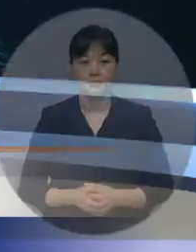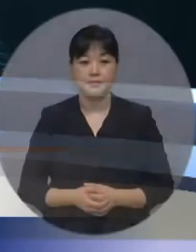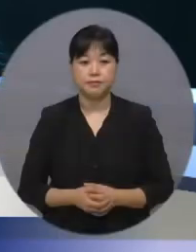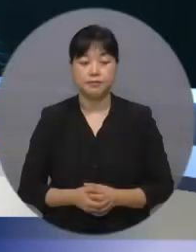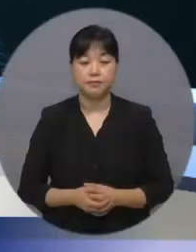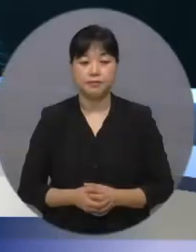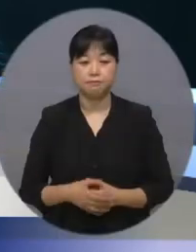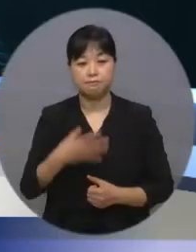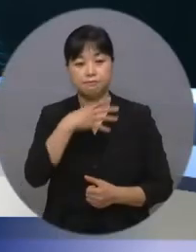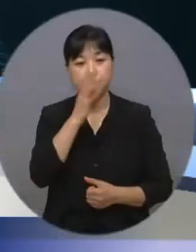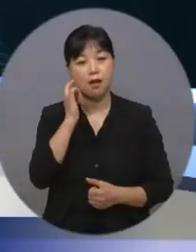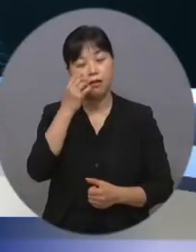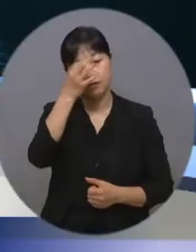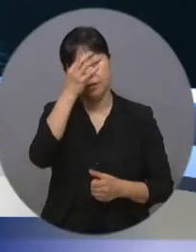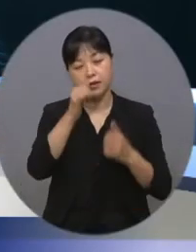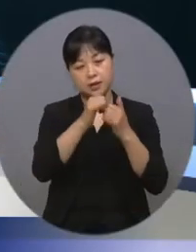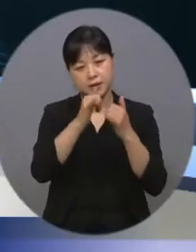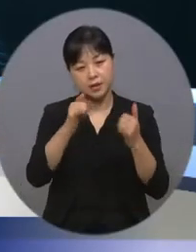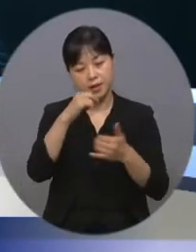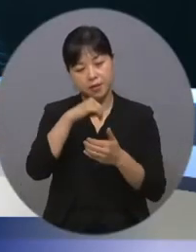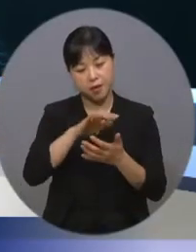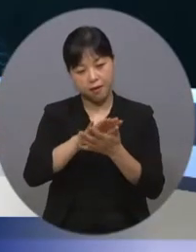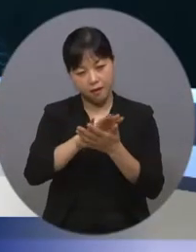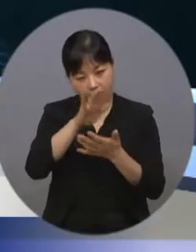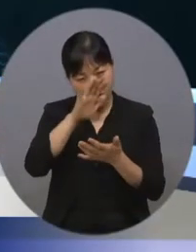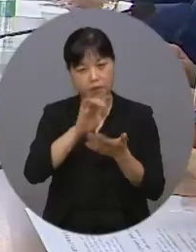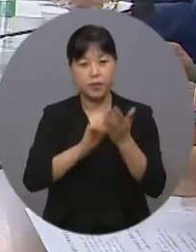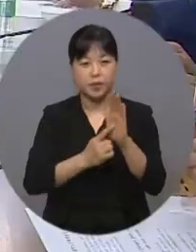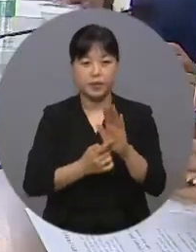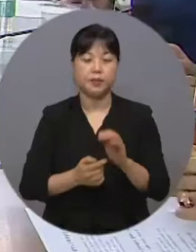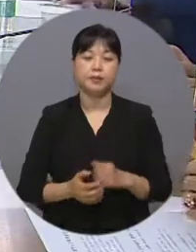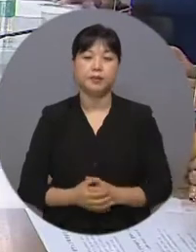시니어 예술인들의 열정이 한자리에 모였습니다.